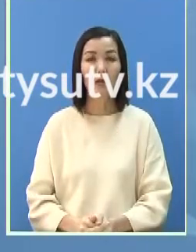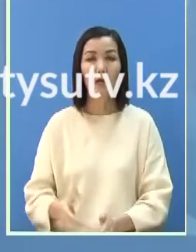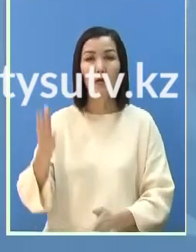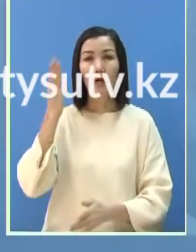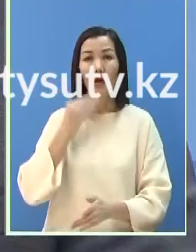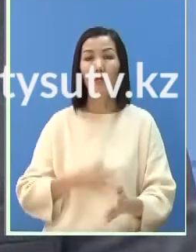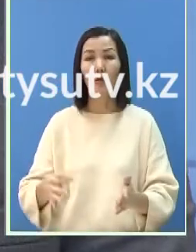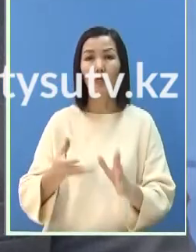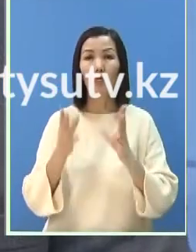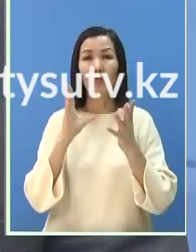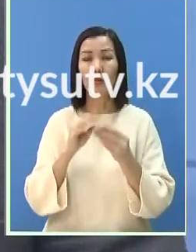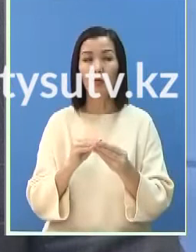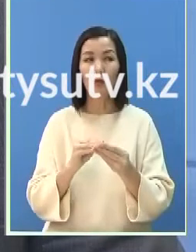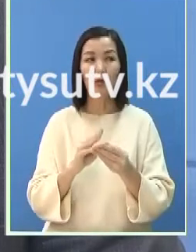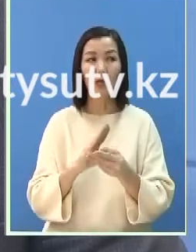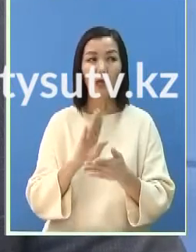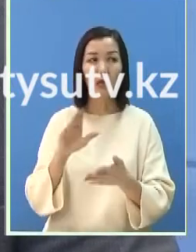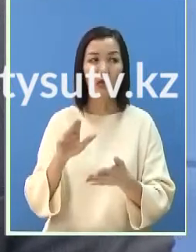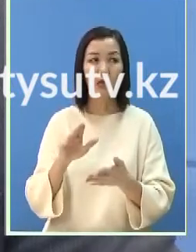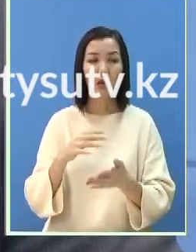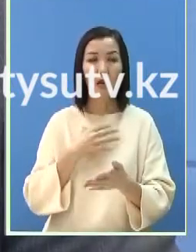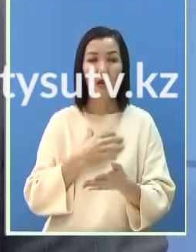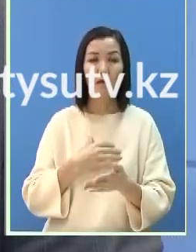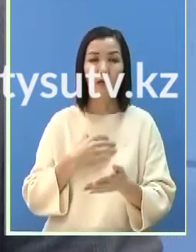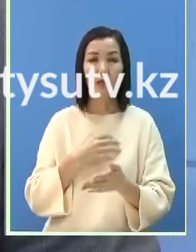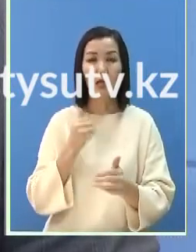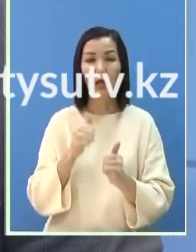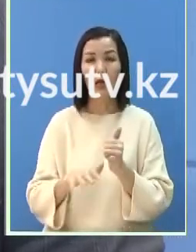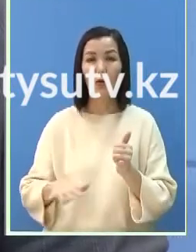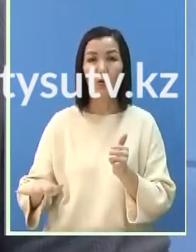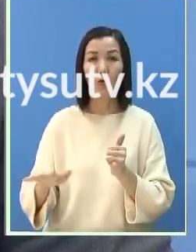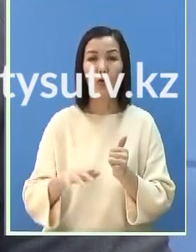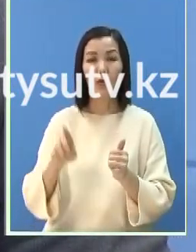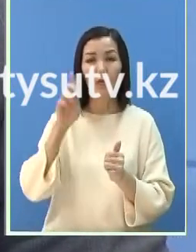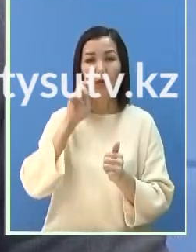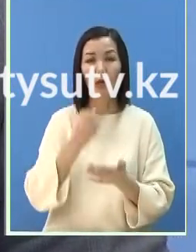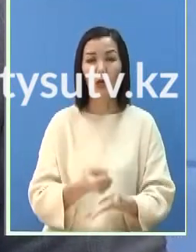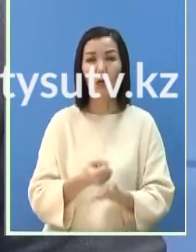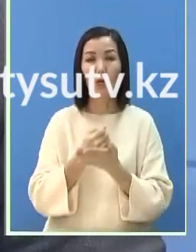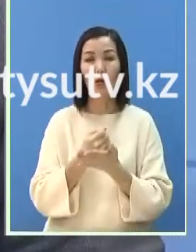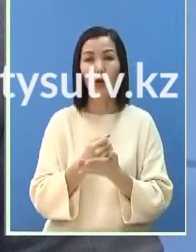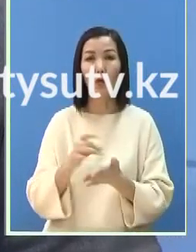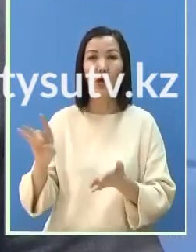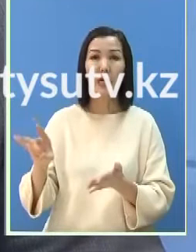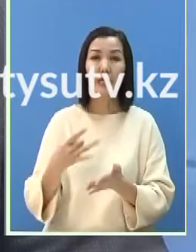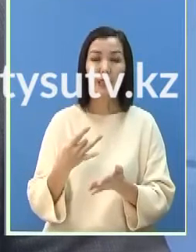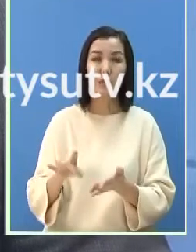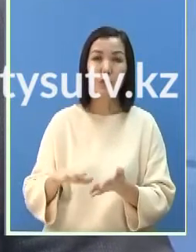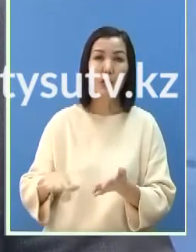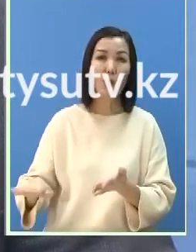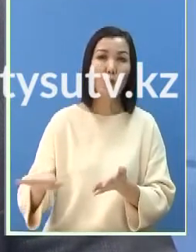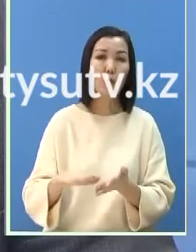Алматы облысында негізінде әр өңірде өзінің жаңағы мемлекеттік қолдау республикалық және